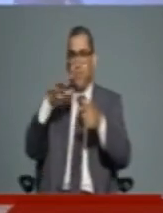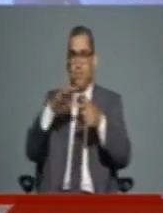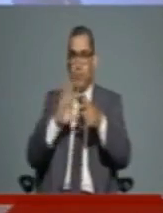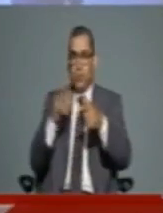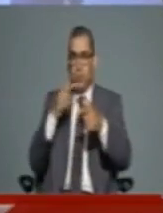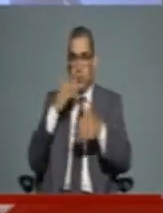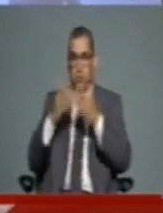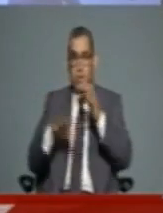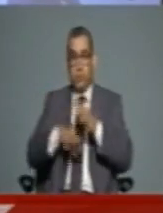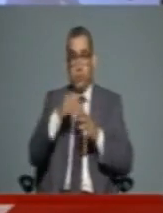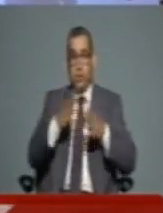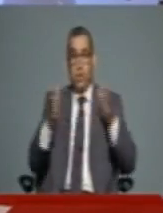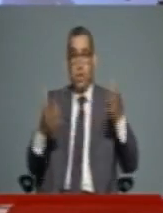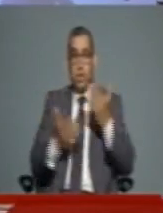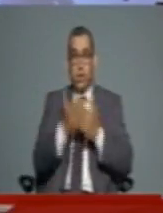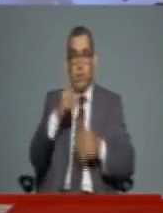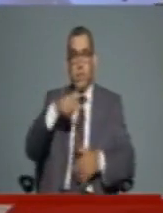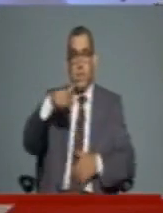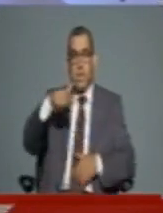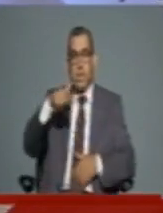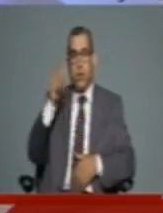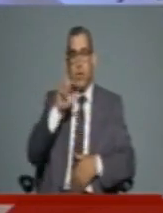بنعملها